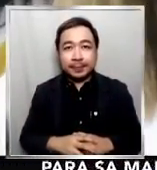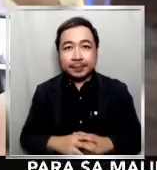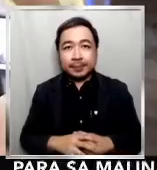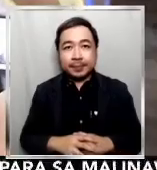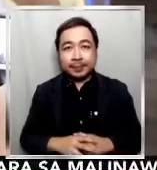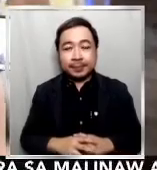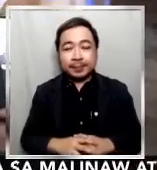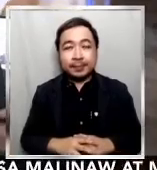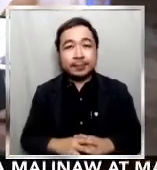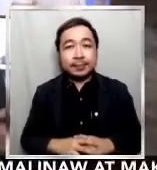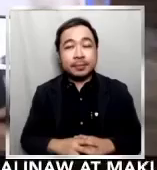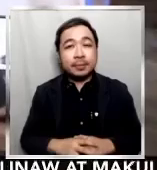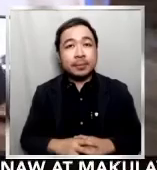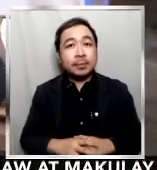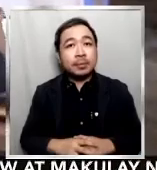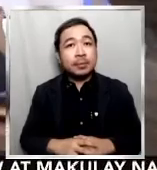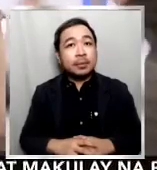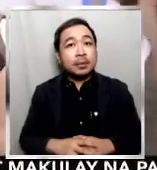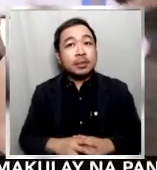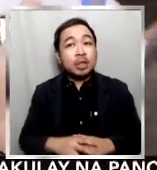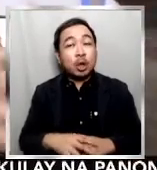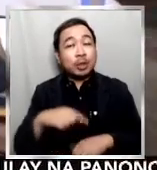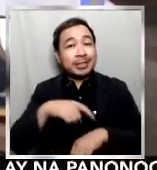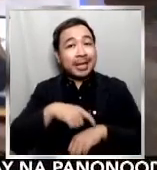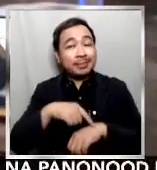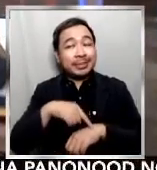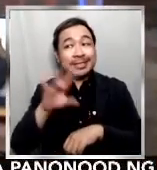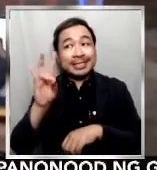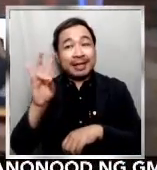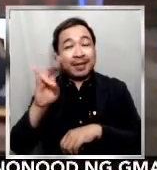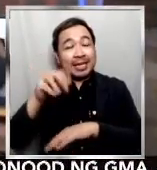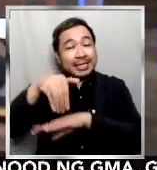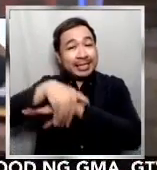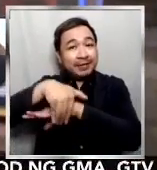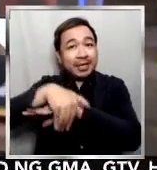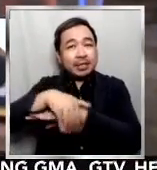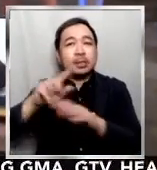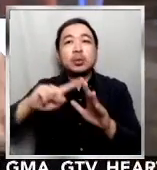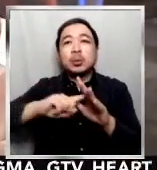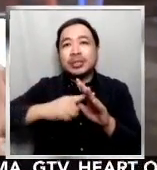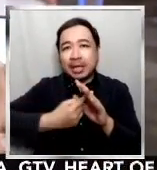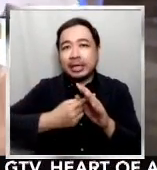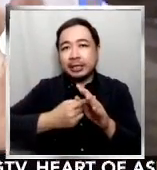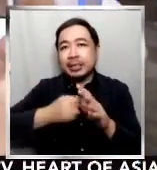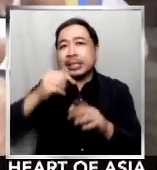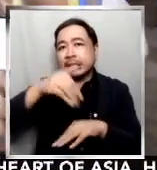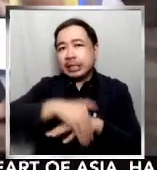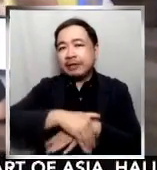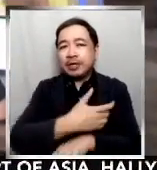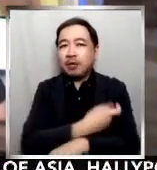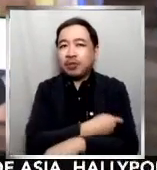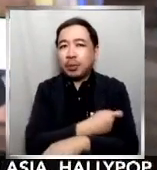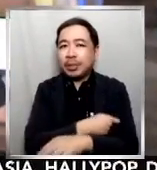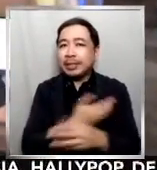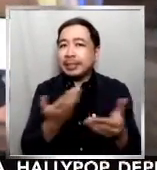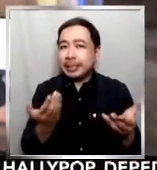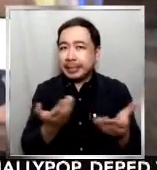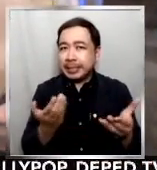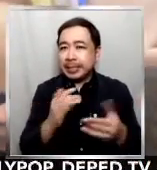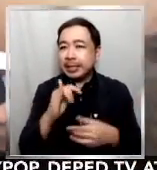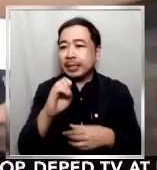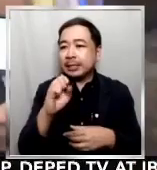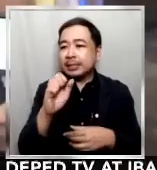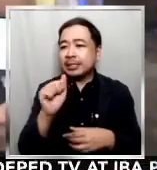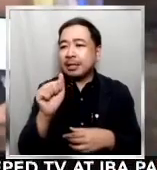Pia, alas 7 ng gabi, yung simula ng panggabing bakunahan dito sa Isabelo de los Reyes Elementary School sa Tondo, Maynila.